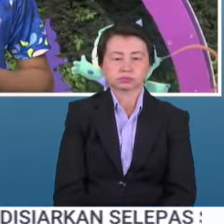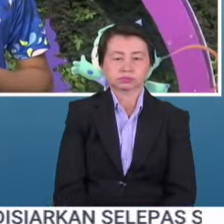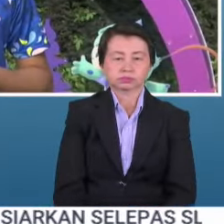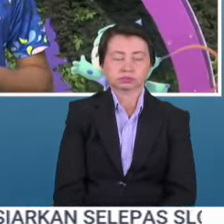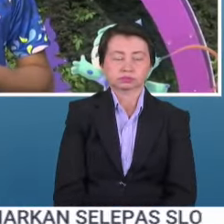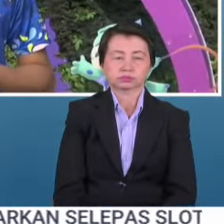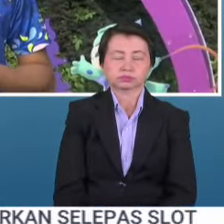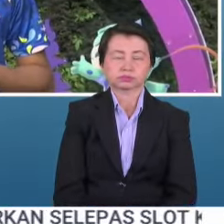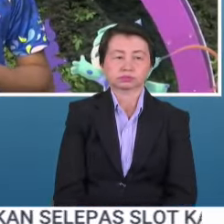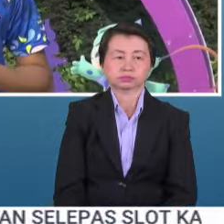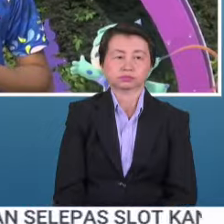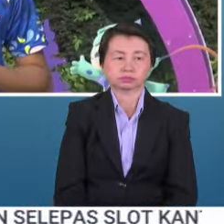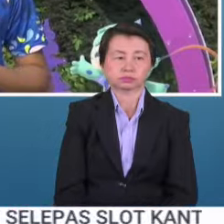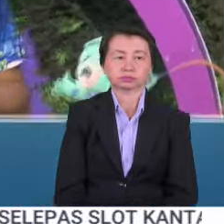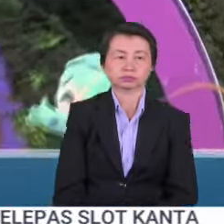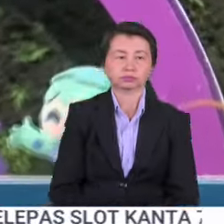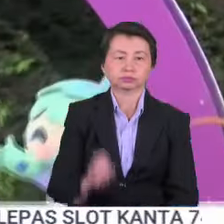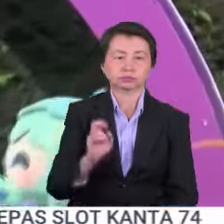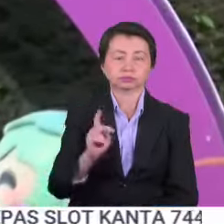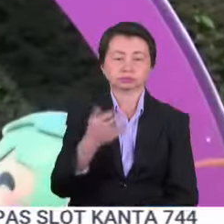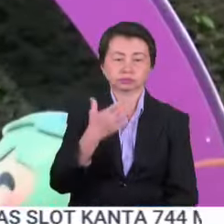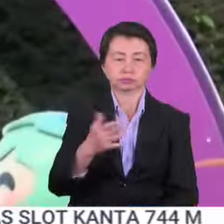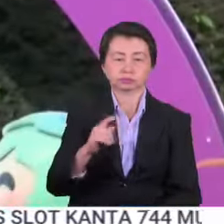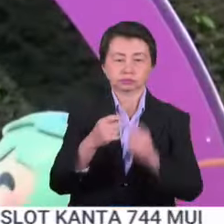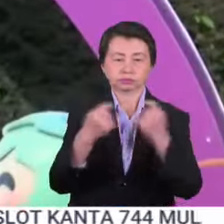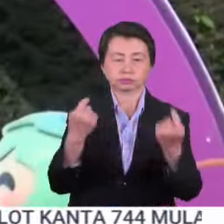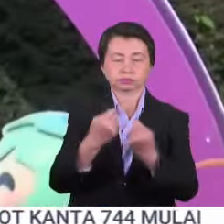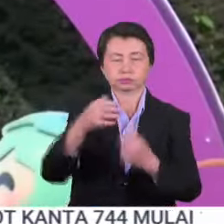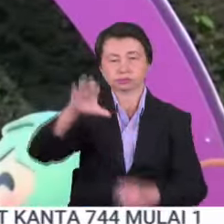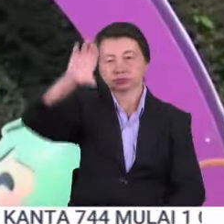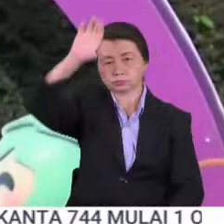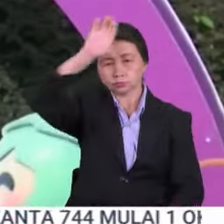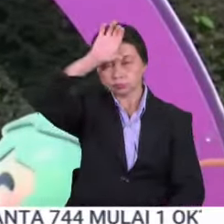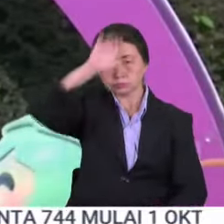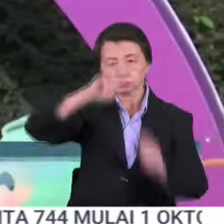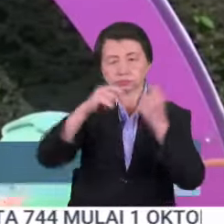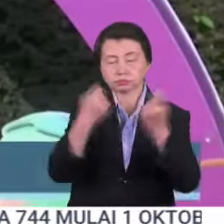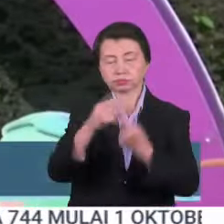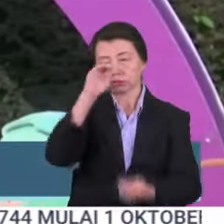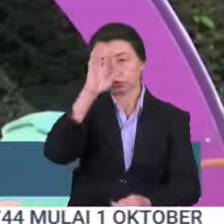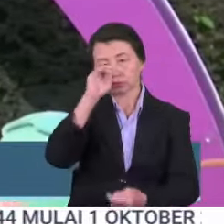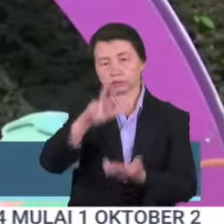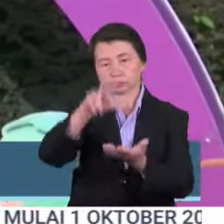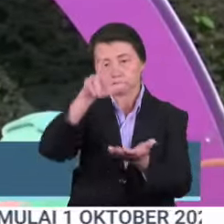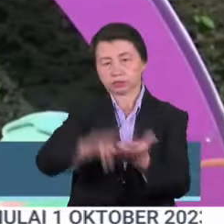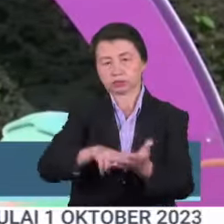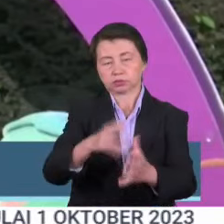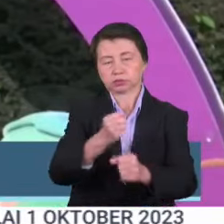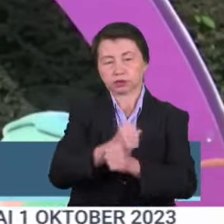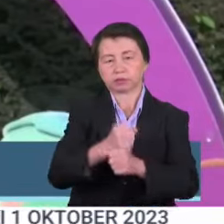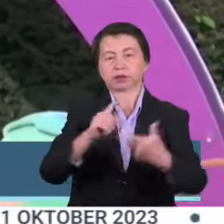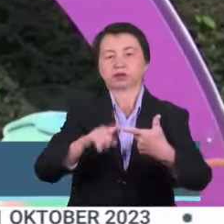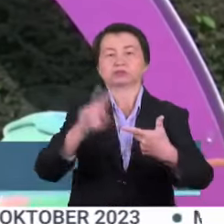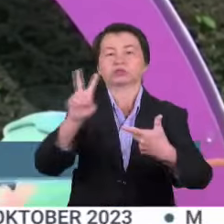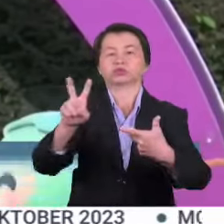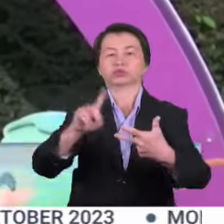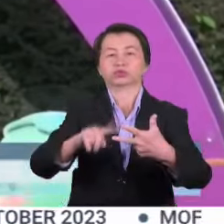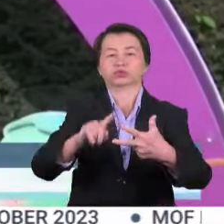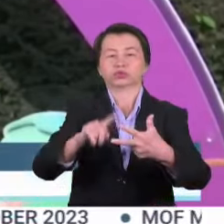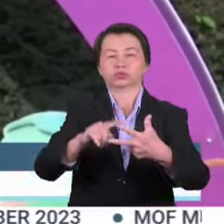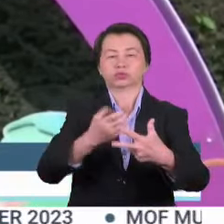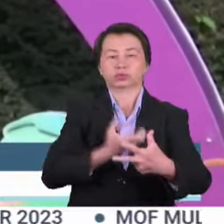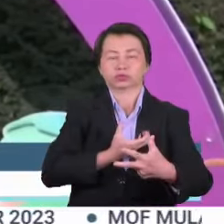Silakan, Zamri. Baik, terima kasih. Skuad sepak takraw berpasukan lelaki mengesahkan pingat perak ketiga negara